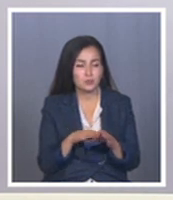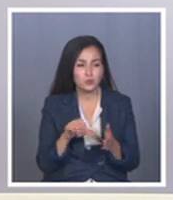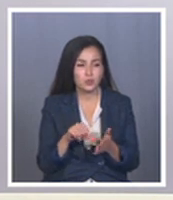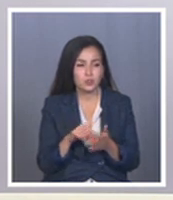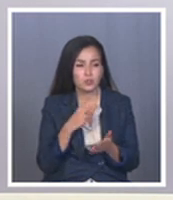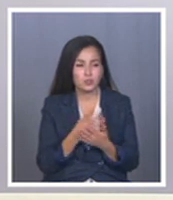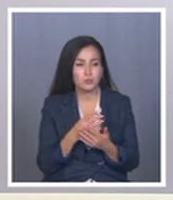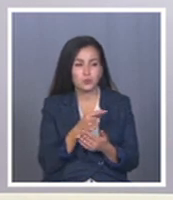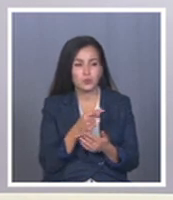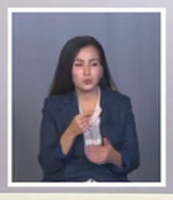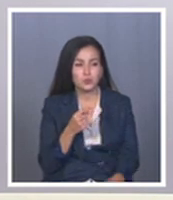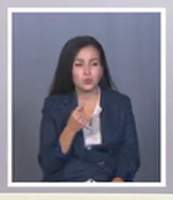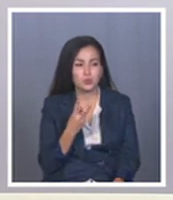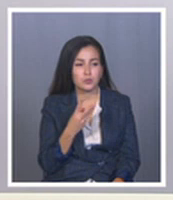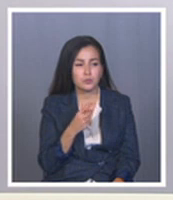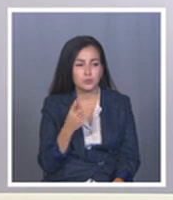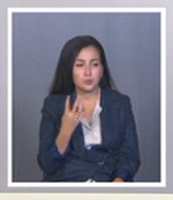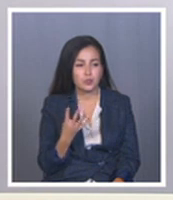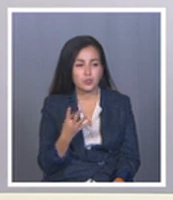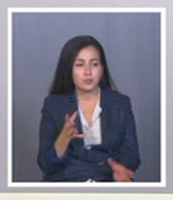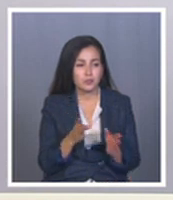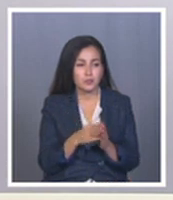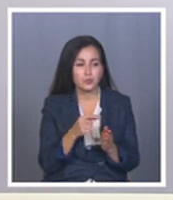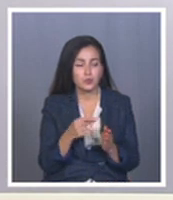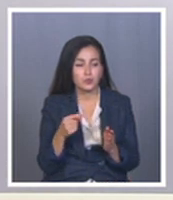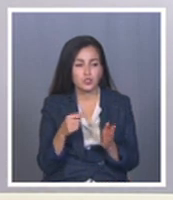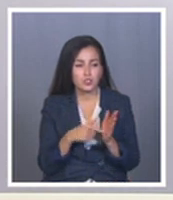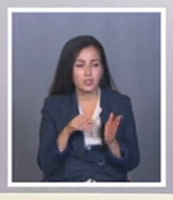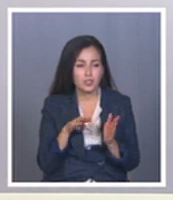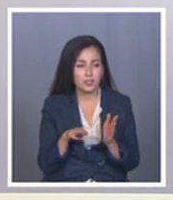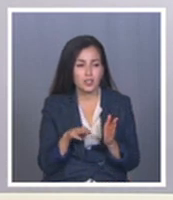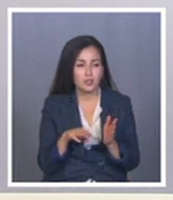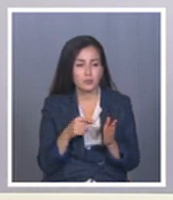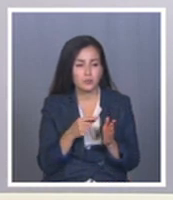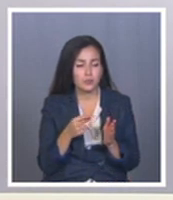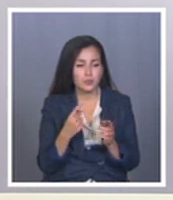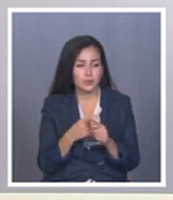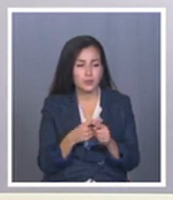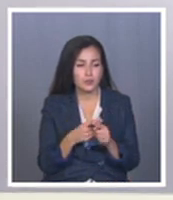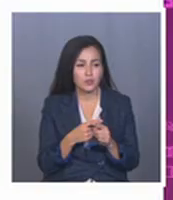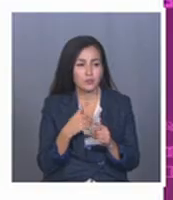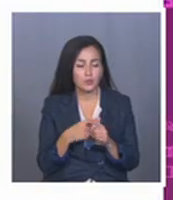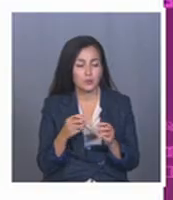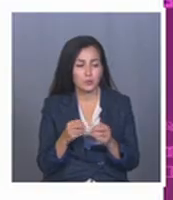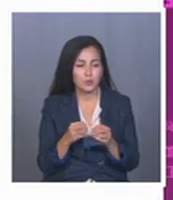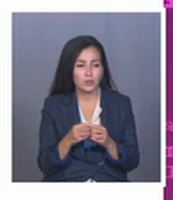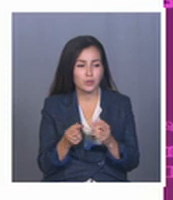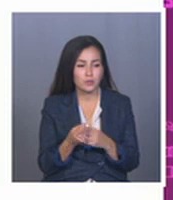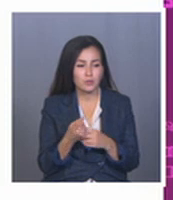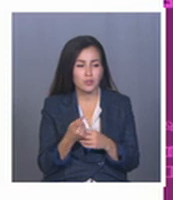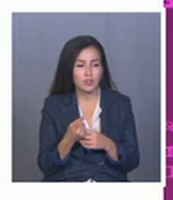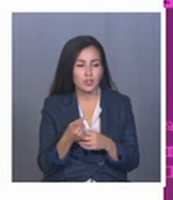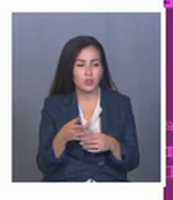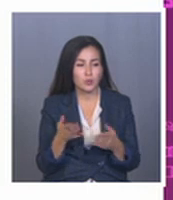мен минус 4-тіні жинақтасақ минус 7-ті шығады. Минус 2 мен плюс 12 плюс 10-ді береді. Мына жерде минус 3-ті